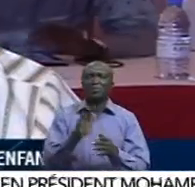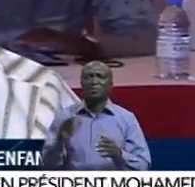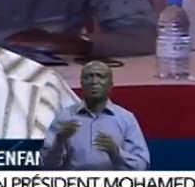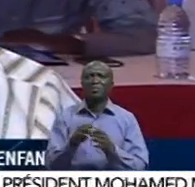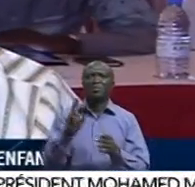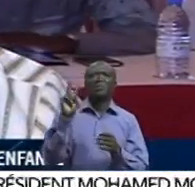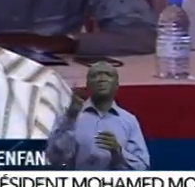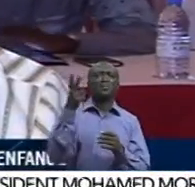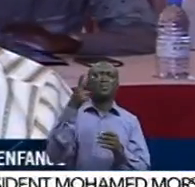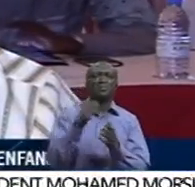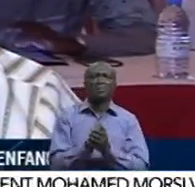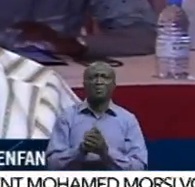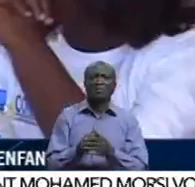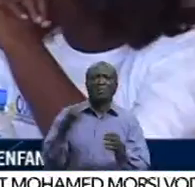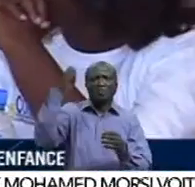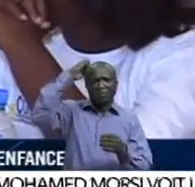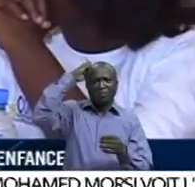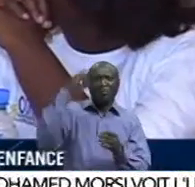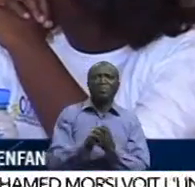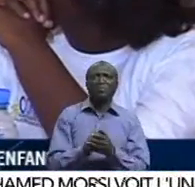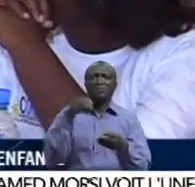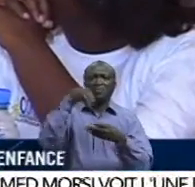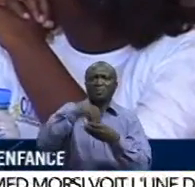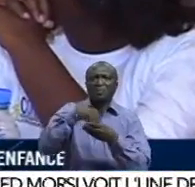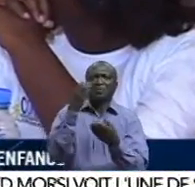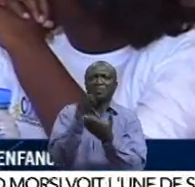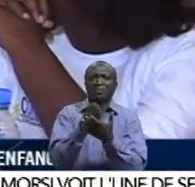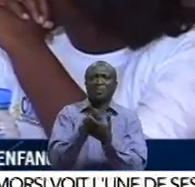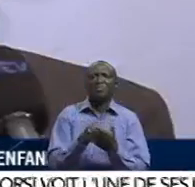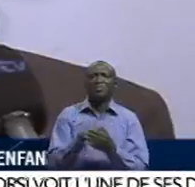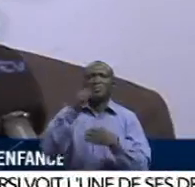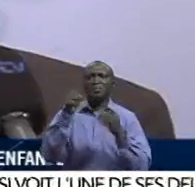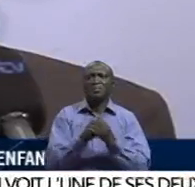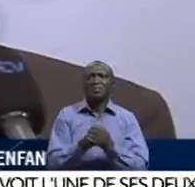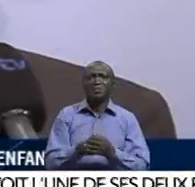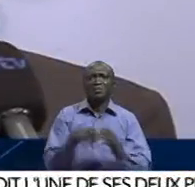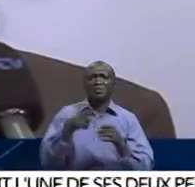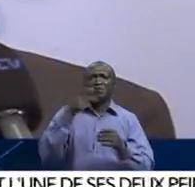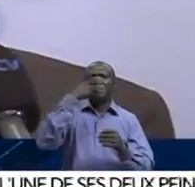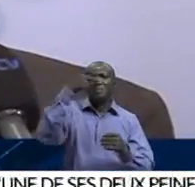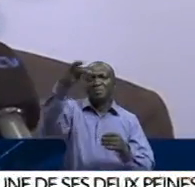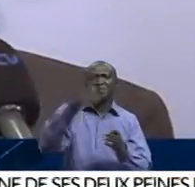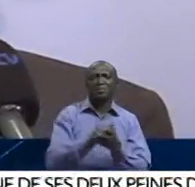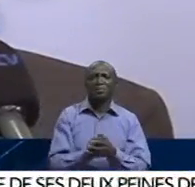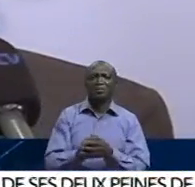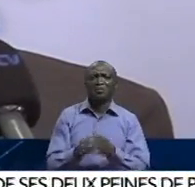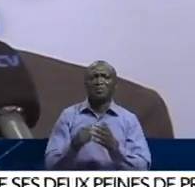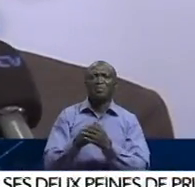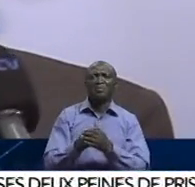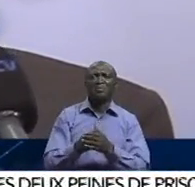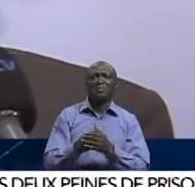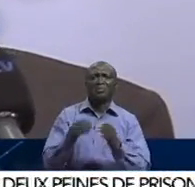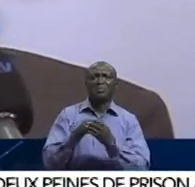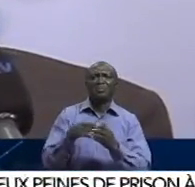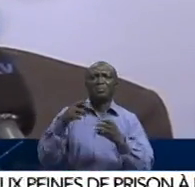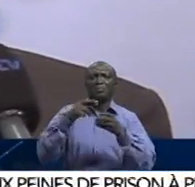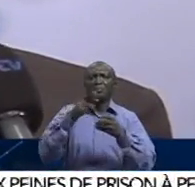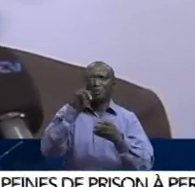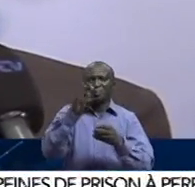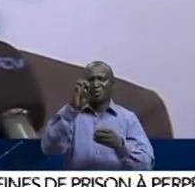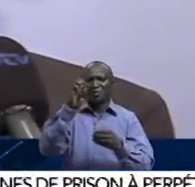chose c'est au niveau maintenant de l'État que dans les budgets des sectoriels puissent prévoir dans leur ligne budgétaire des ressources beaucoup